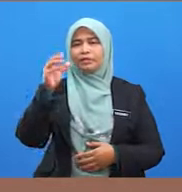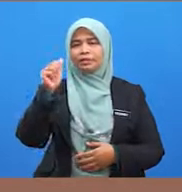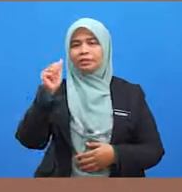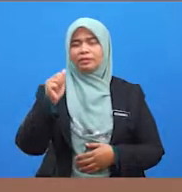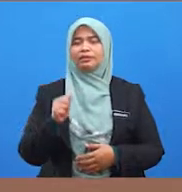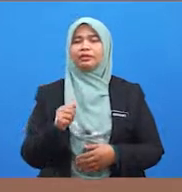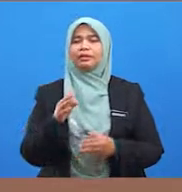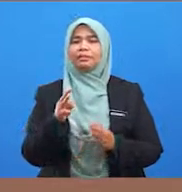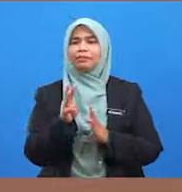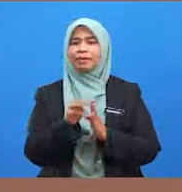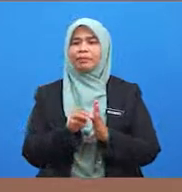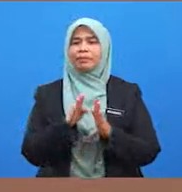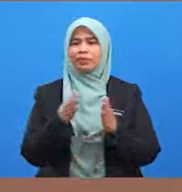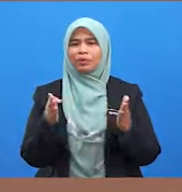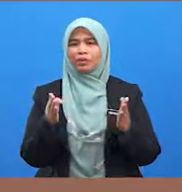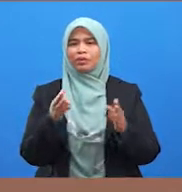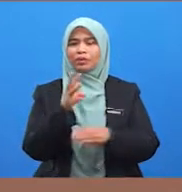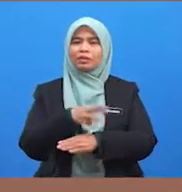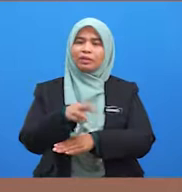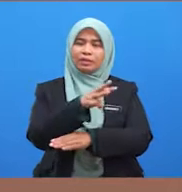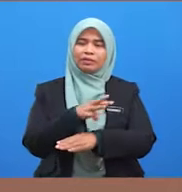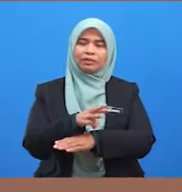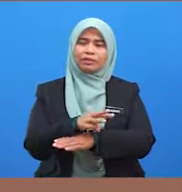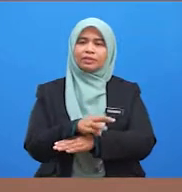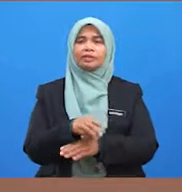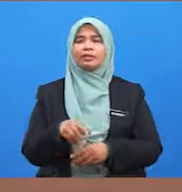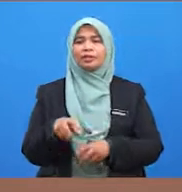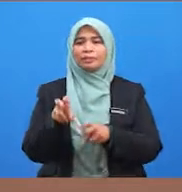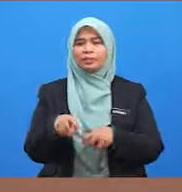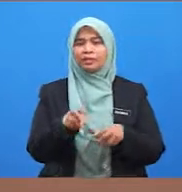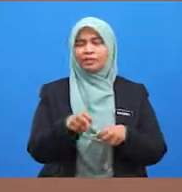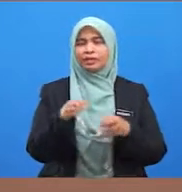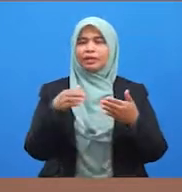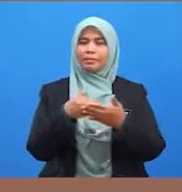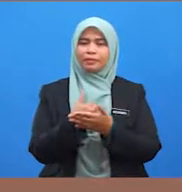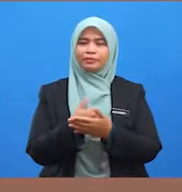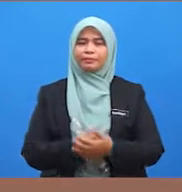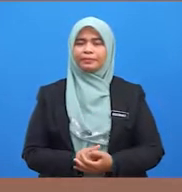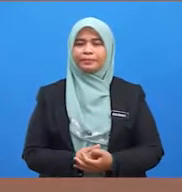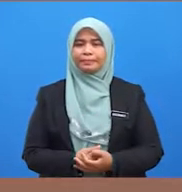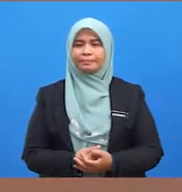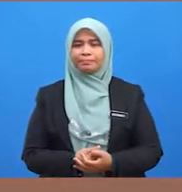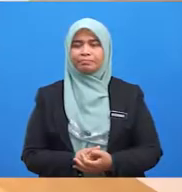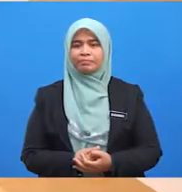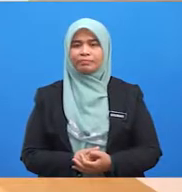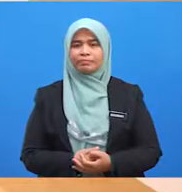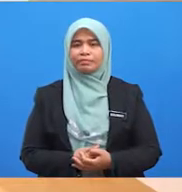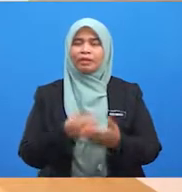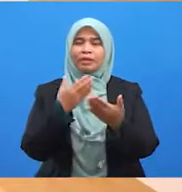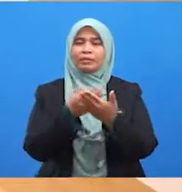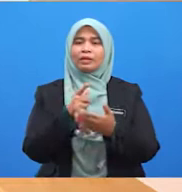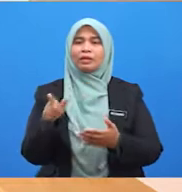Persekutuan iaitu FELDA memainkan peranan untuk membuka kawasan pertanian baharu.